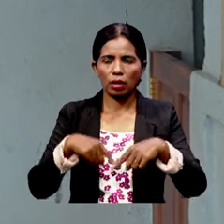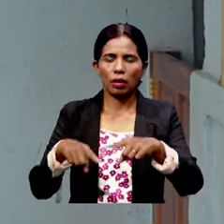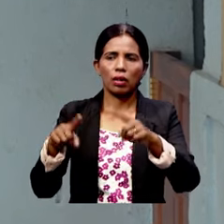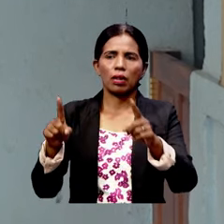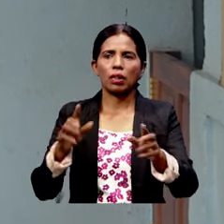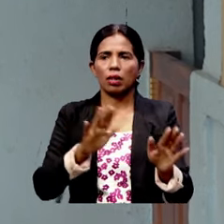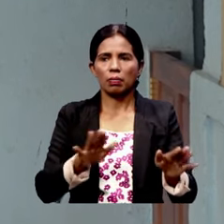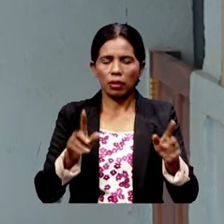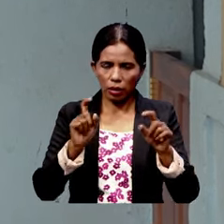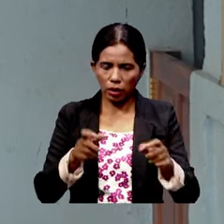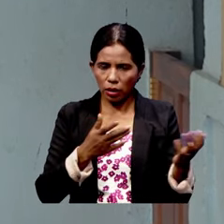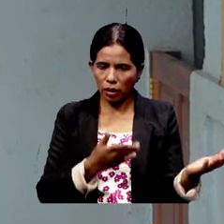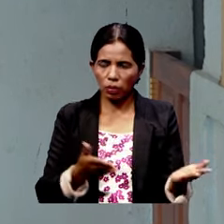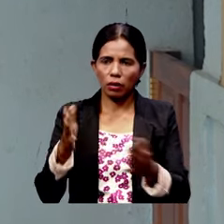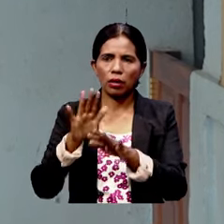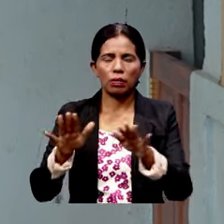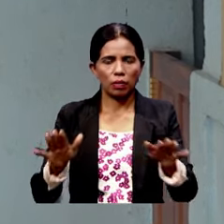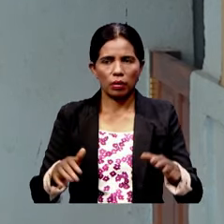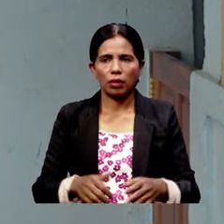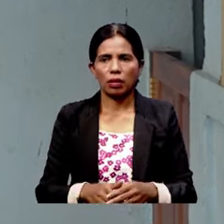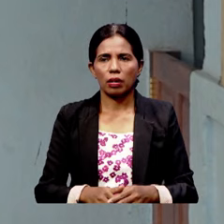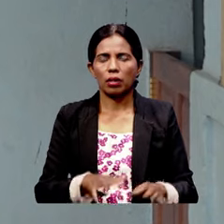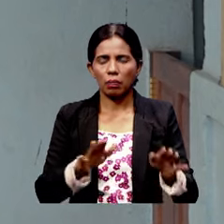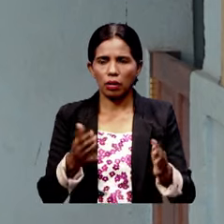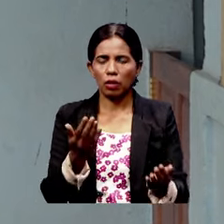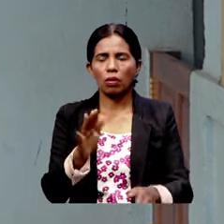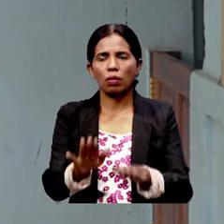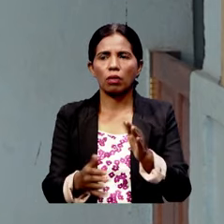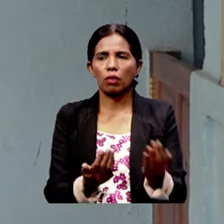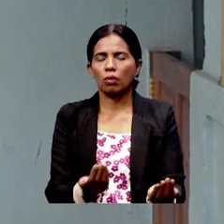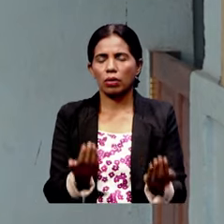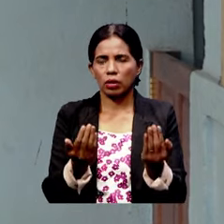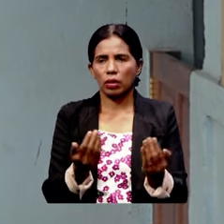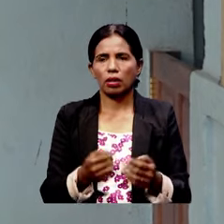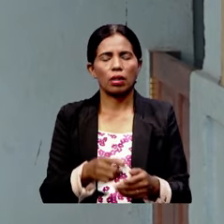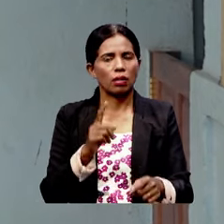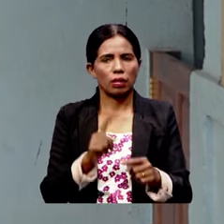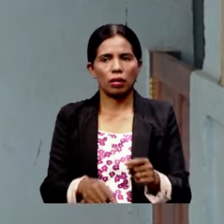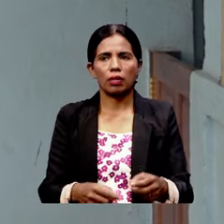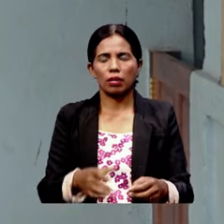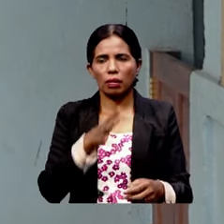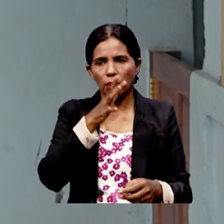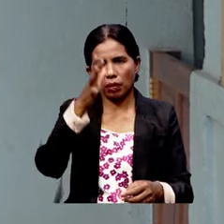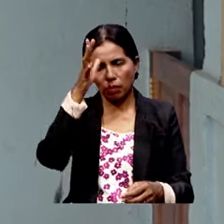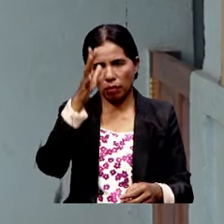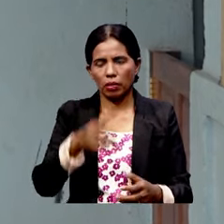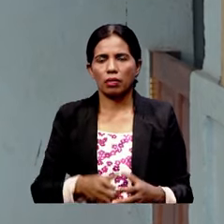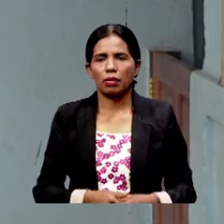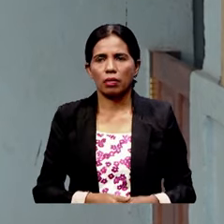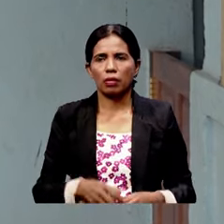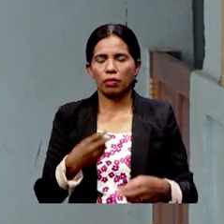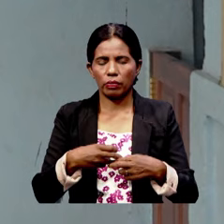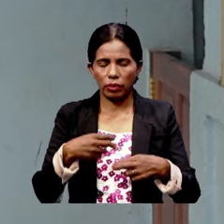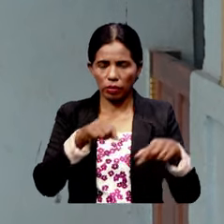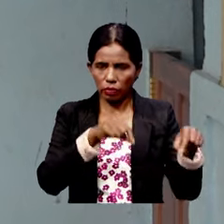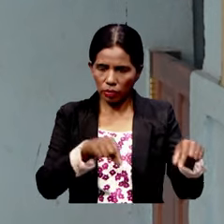tem que lavar que vai. Mas lavar, com o sudeiro, mas claro, ninha lavar de ladia. E da nema, que ina amamos, ina amamos deficiente outro,